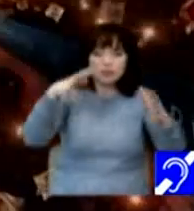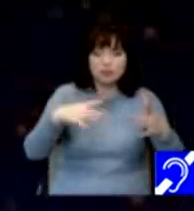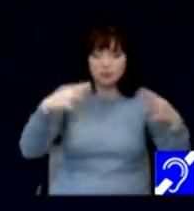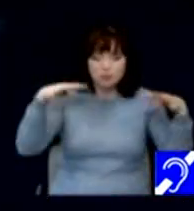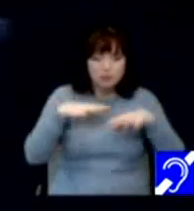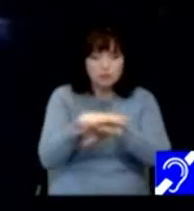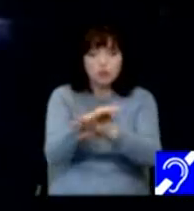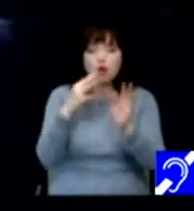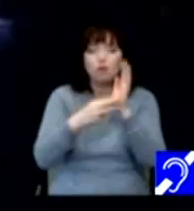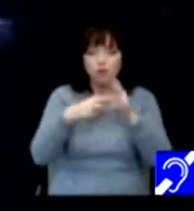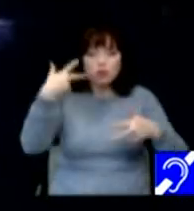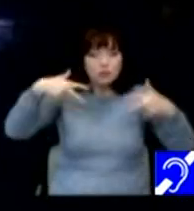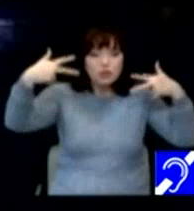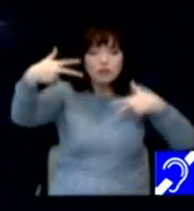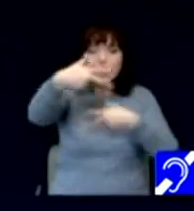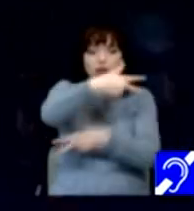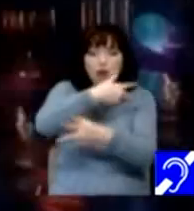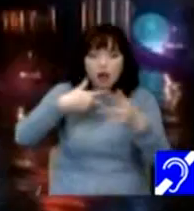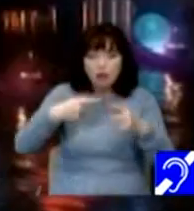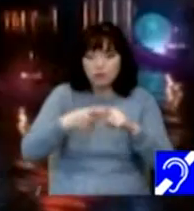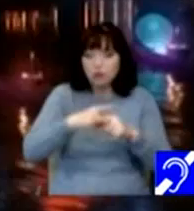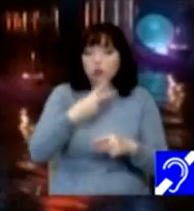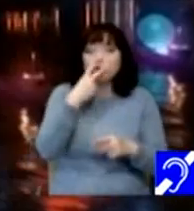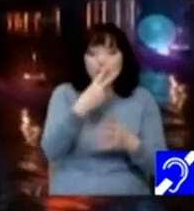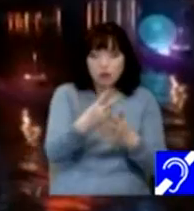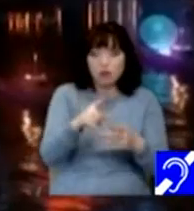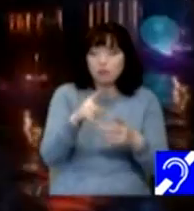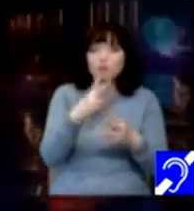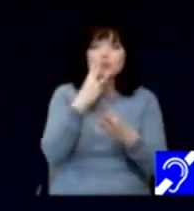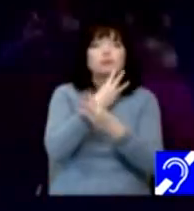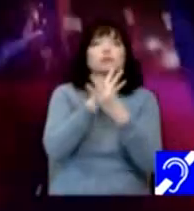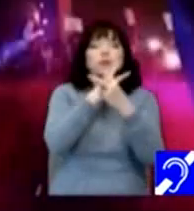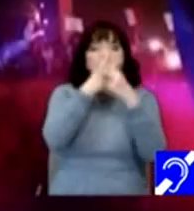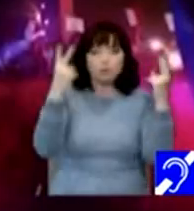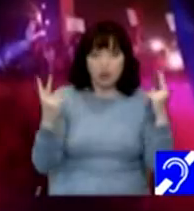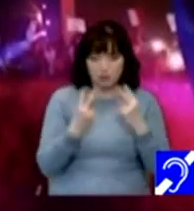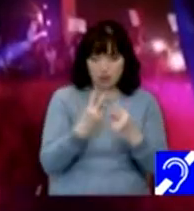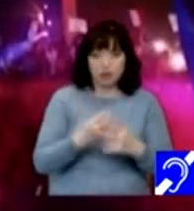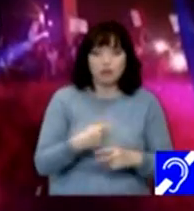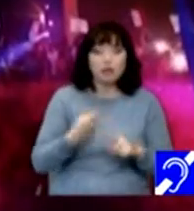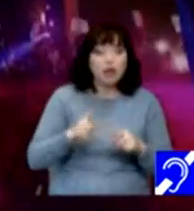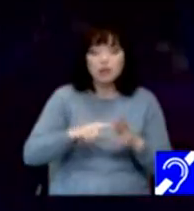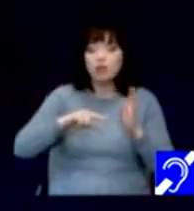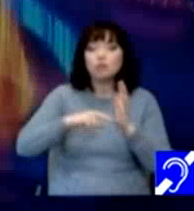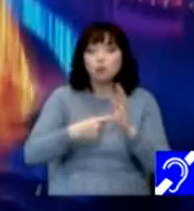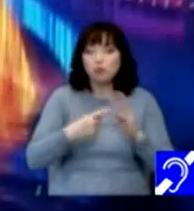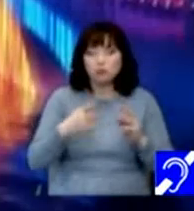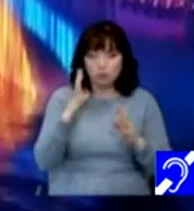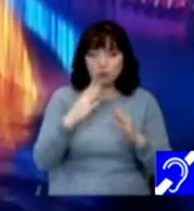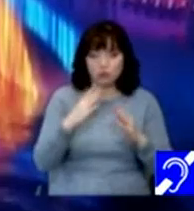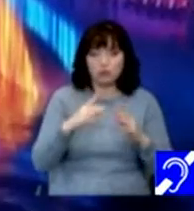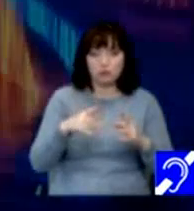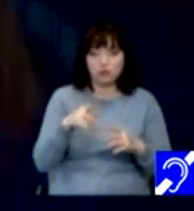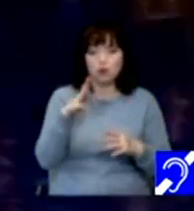80 de ecrane gigant care vor permite spectatorilor să urmărească festivitatea. Punctul culminant al ceremoniei va fi la